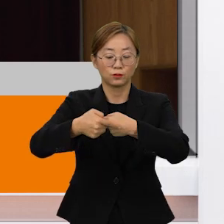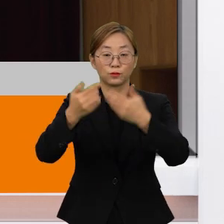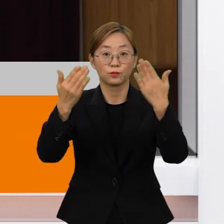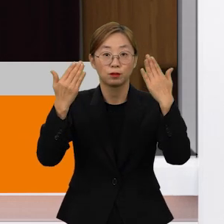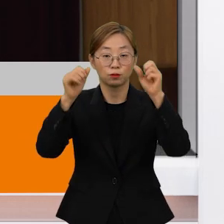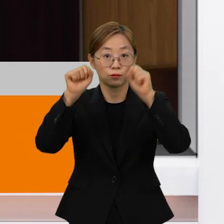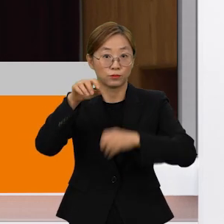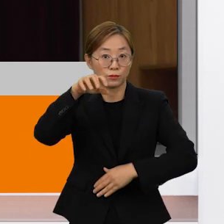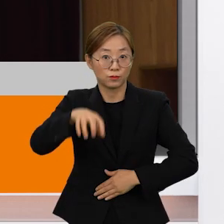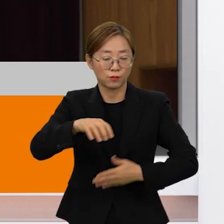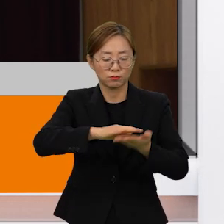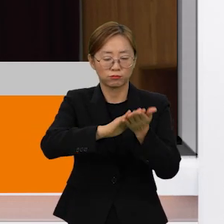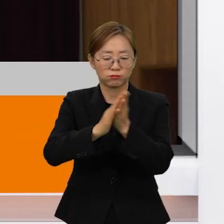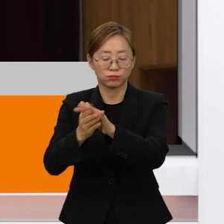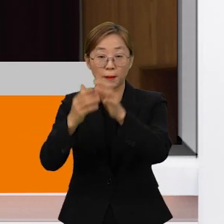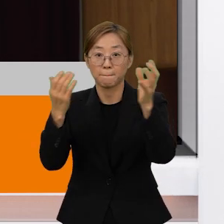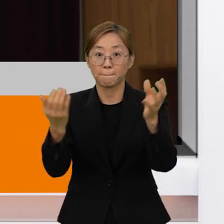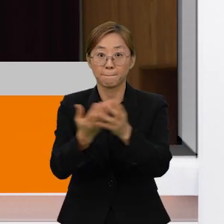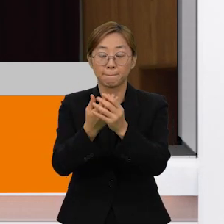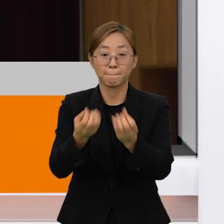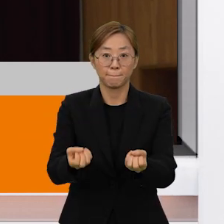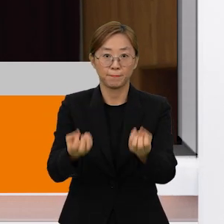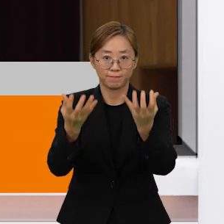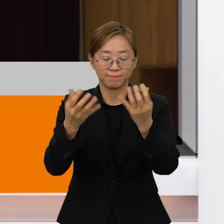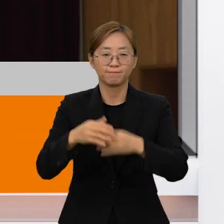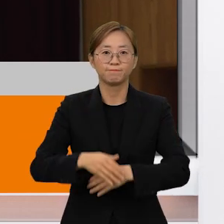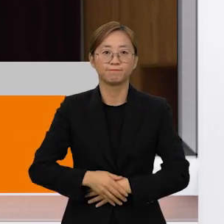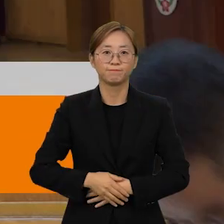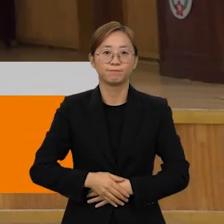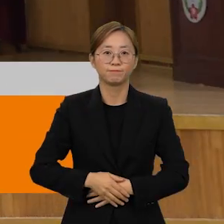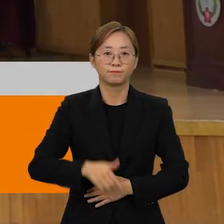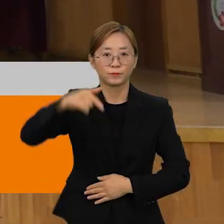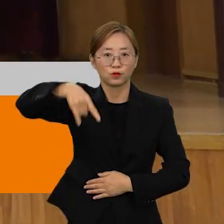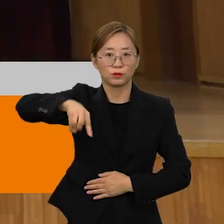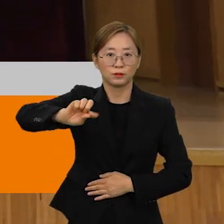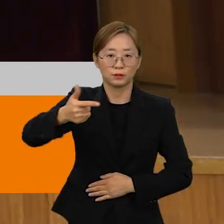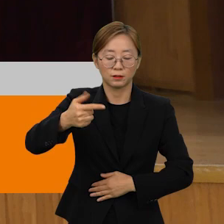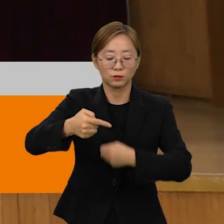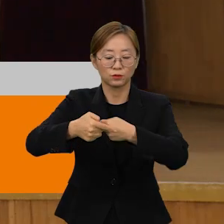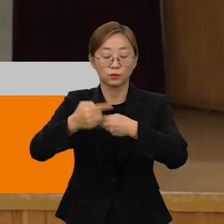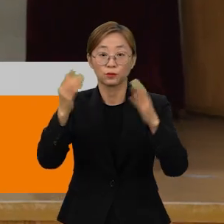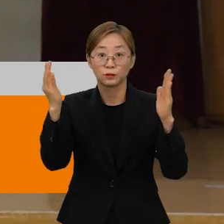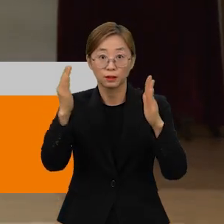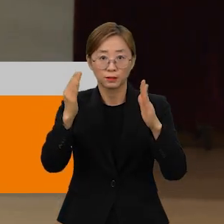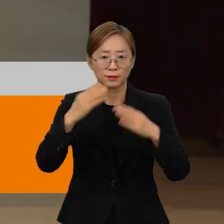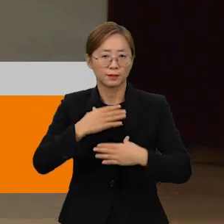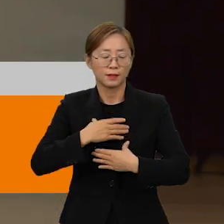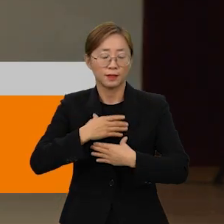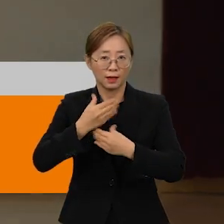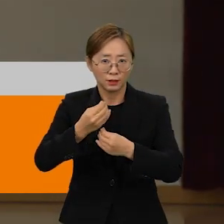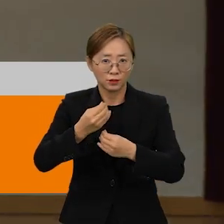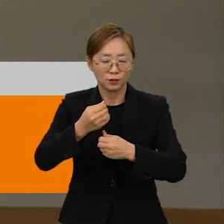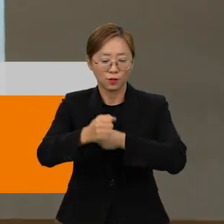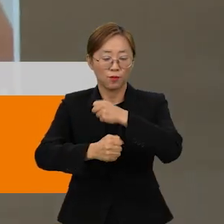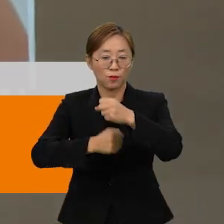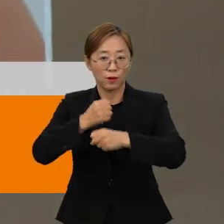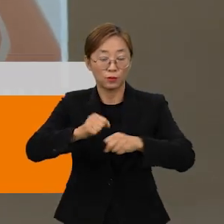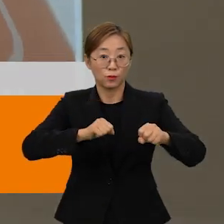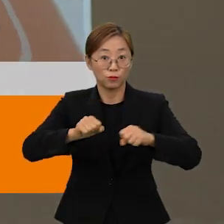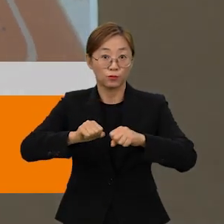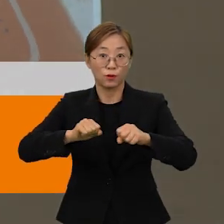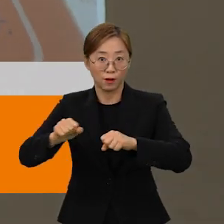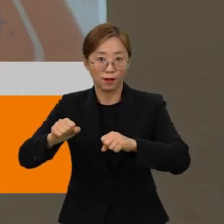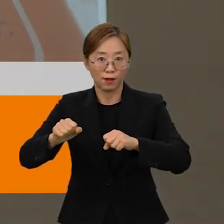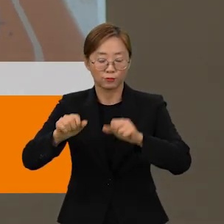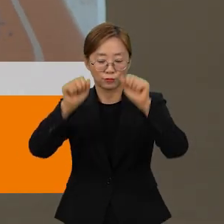귀산초등학교 행복운동장 준공식이 개최됐습니다. 공주시는 귀산초등학교 학생들의 안전하고 쾌적한